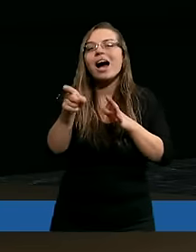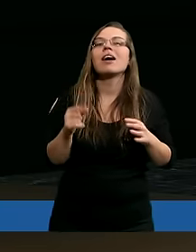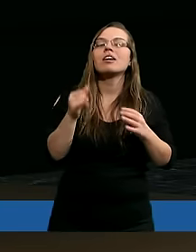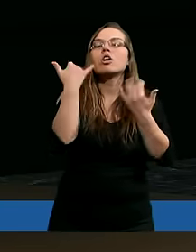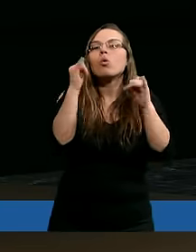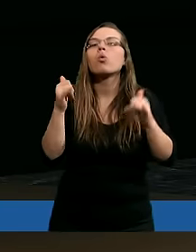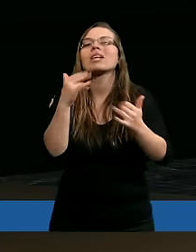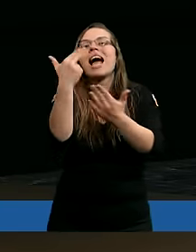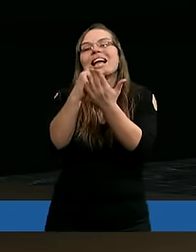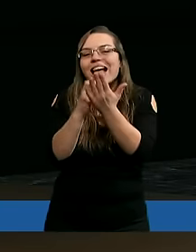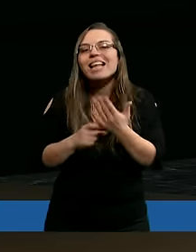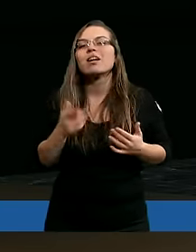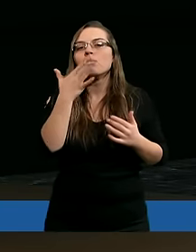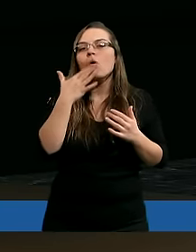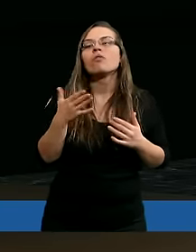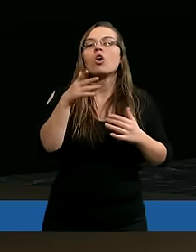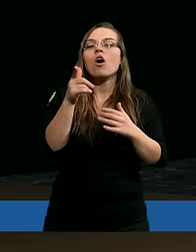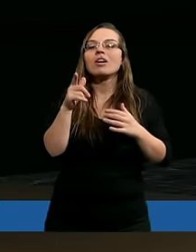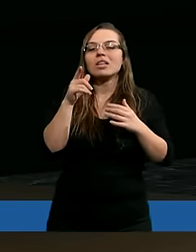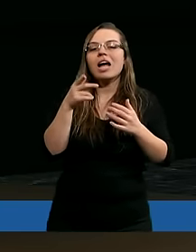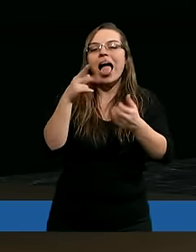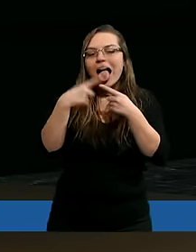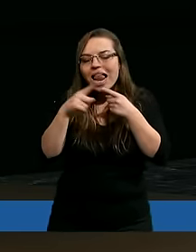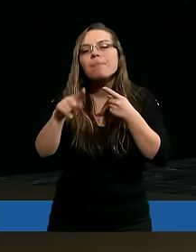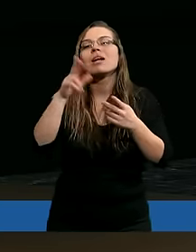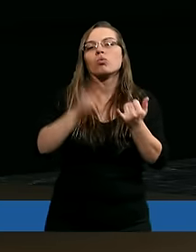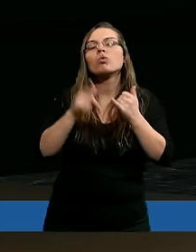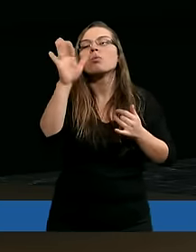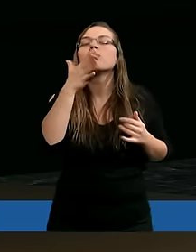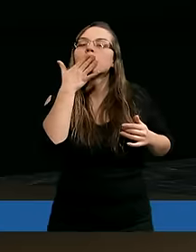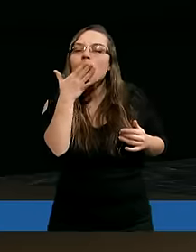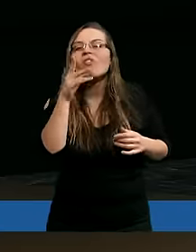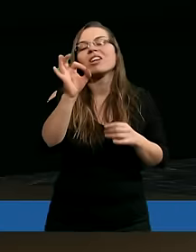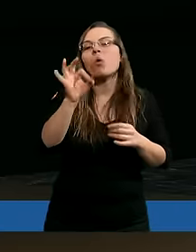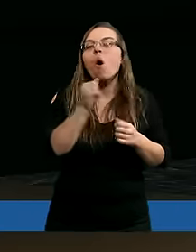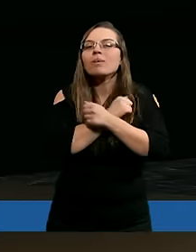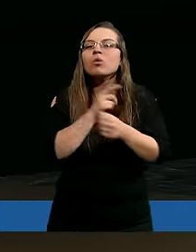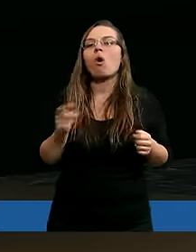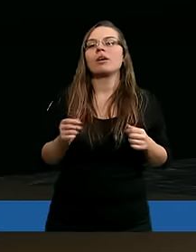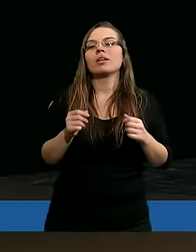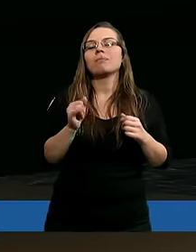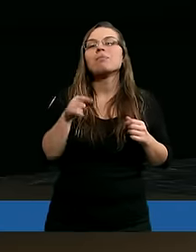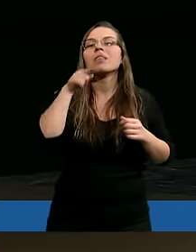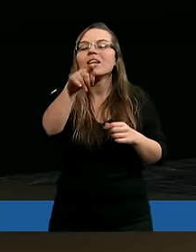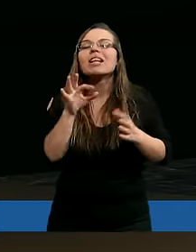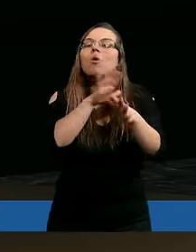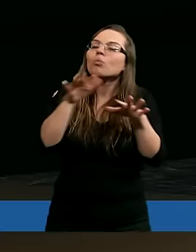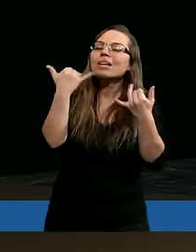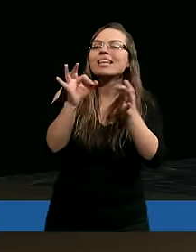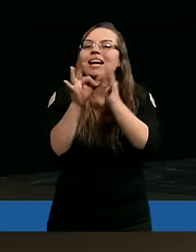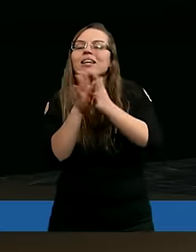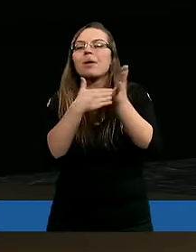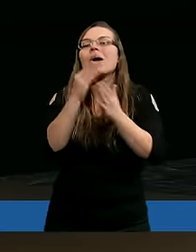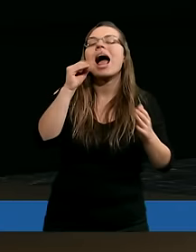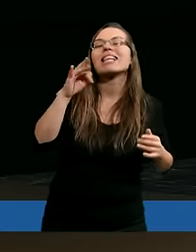tymi przyjaciółmi, rozmawiał z nimi. W końcu doszedł do pewnego momentu, kiedy Bóg powiedział, wystarczy. Widzimy też zupełnie inną historię,